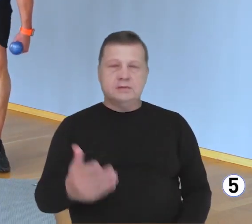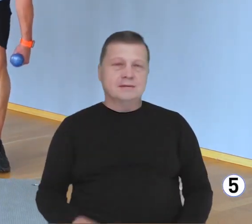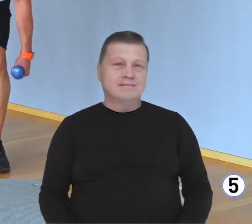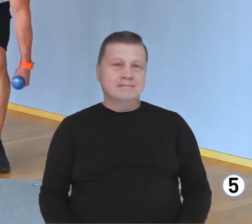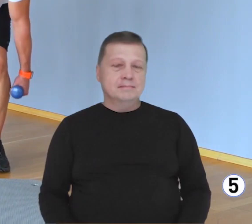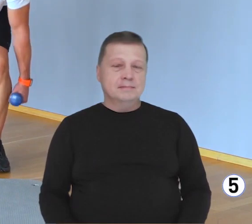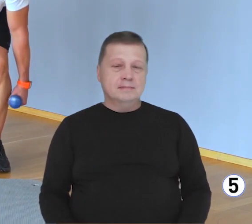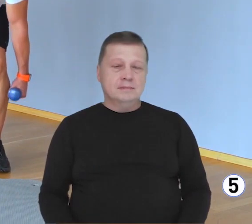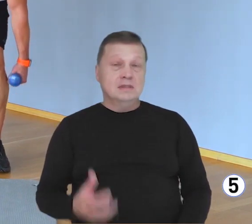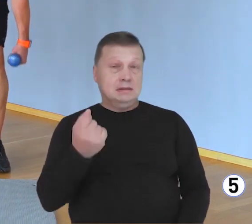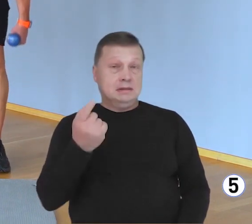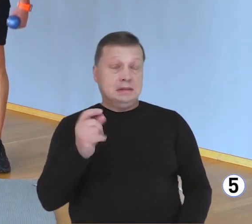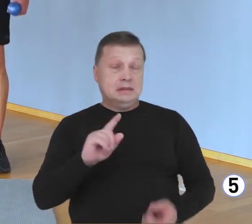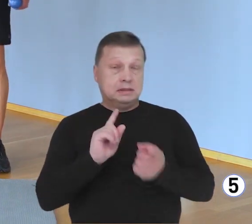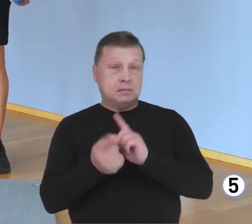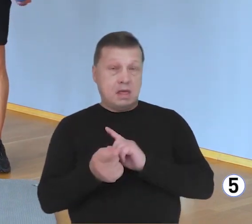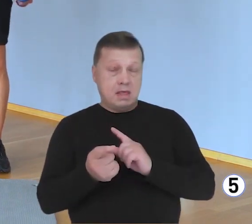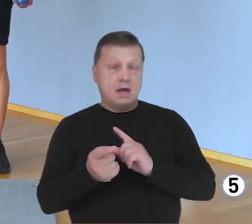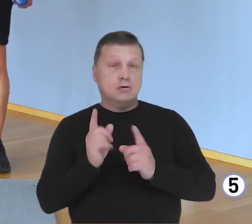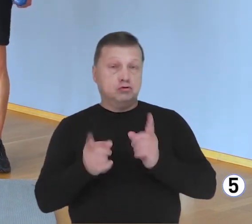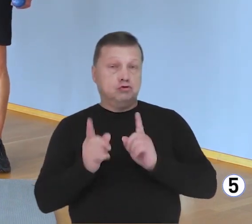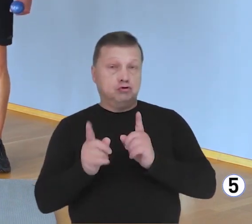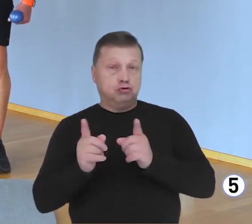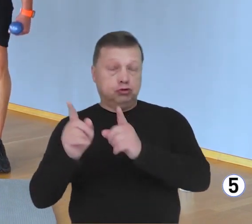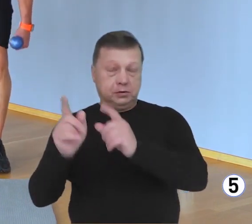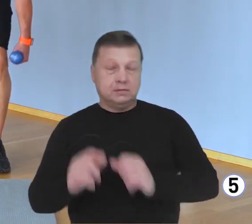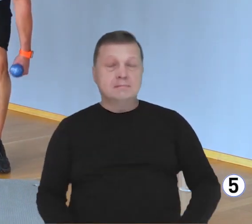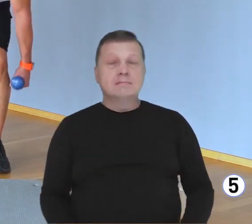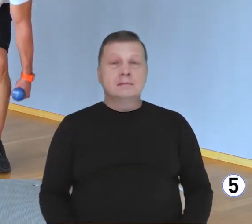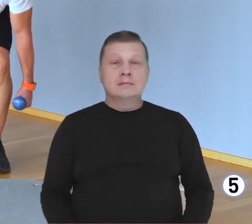Dobrze. Za chwilę zmiana rozkładu tempa.